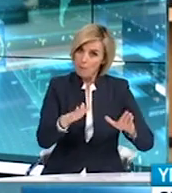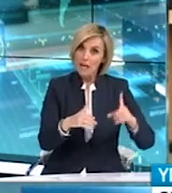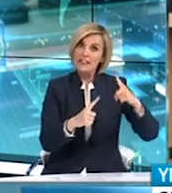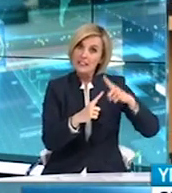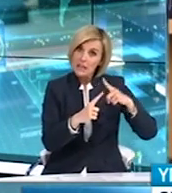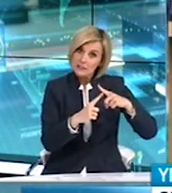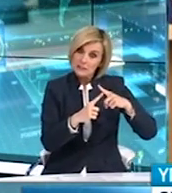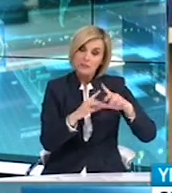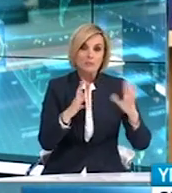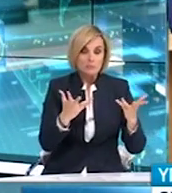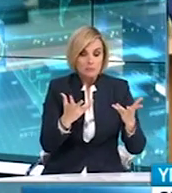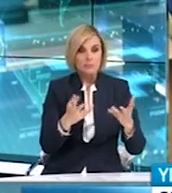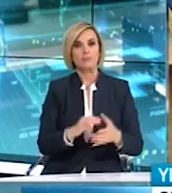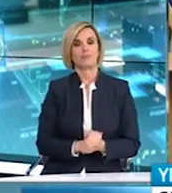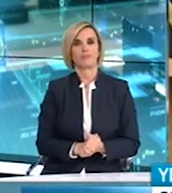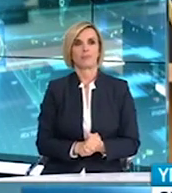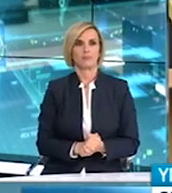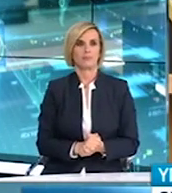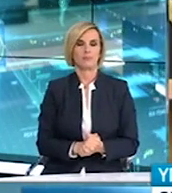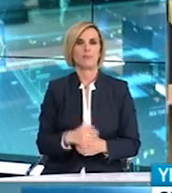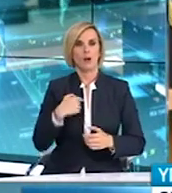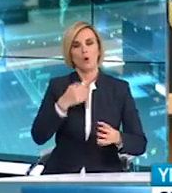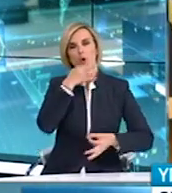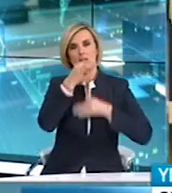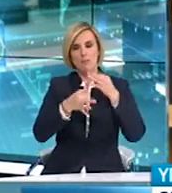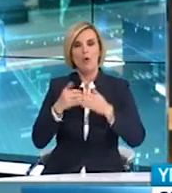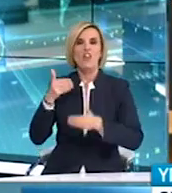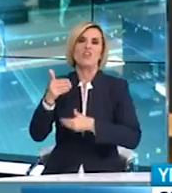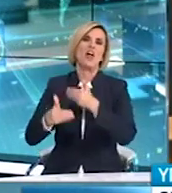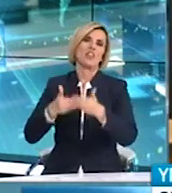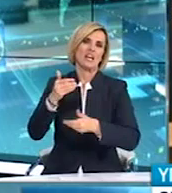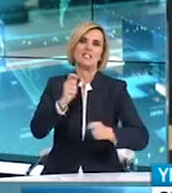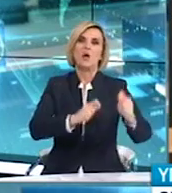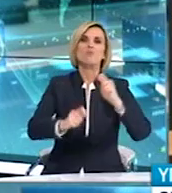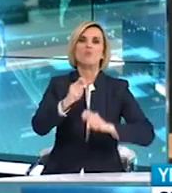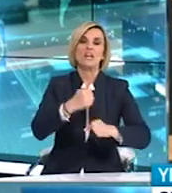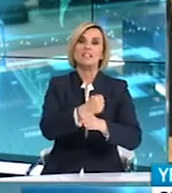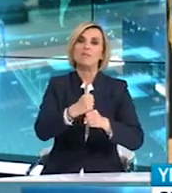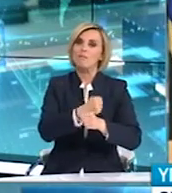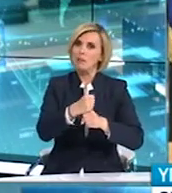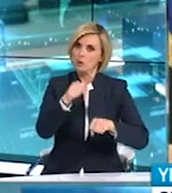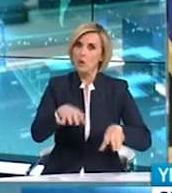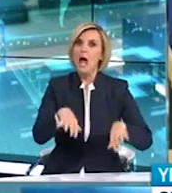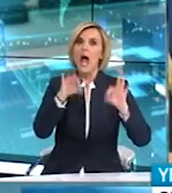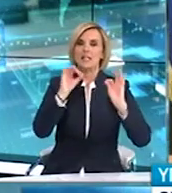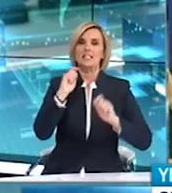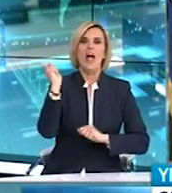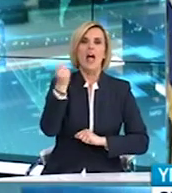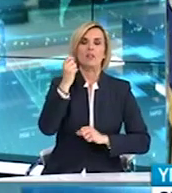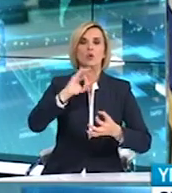Να ξεκινήσω από το δεύτερο σκέλος. Σχετικά με τη διαδικασία για την παραγωγή του φαρμάκου, ξέρω ότι έχει ξεκινήσει από τον ΕΟΦ, αν μπορεί να ξέρει ο υφυπουργός